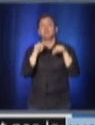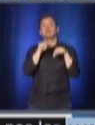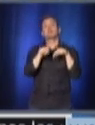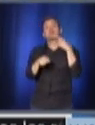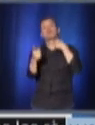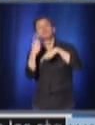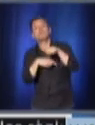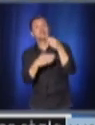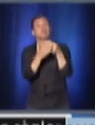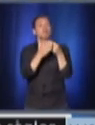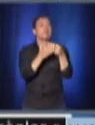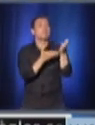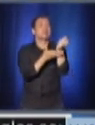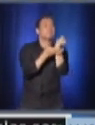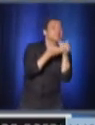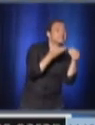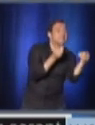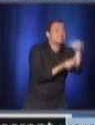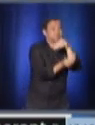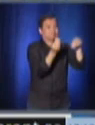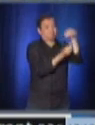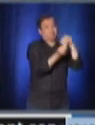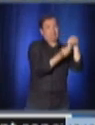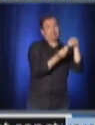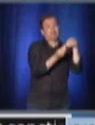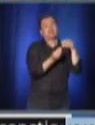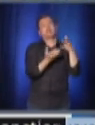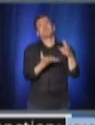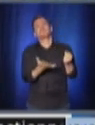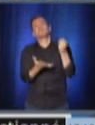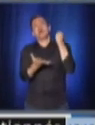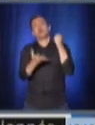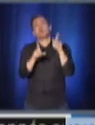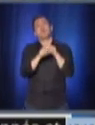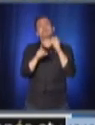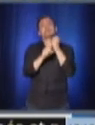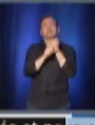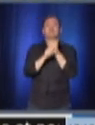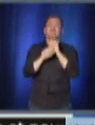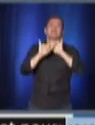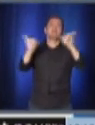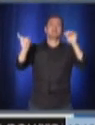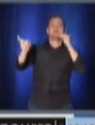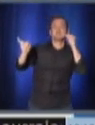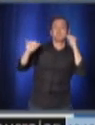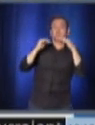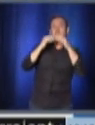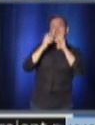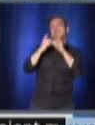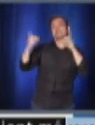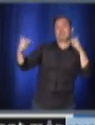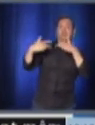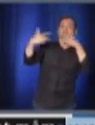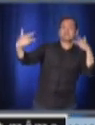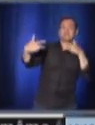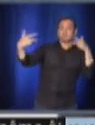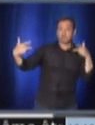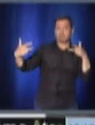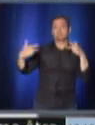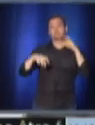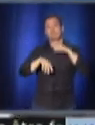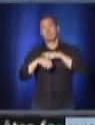l'économie, encourager fortement le télétravail. Mais effectivement, c'est des choses qui sont regardées actuellement et qui seront annoncées à un moment opportun.